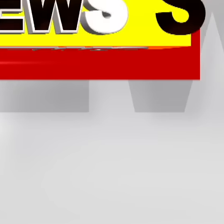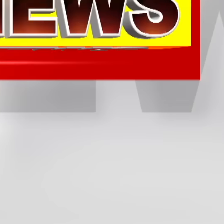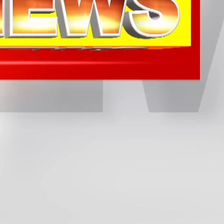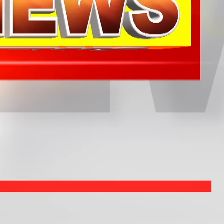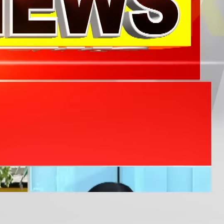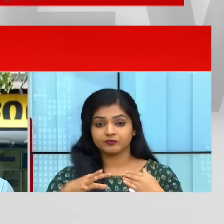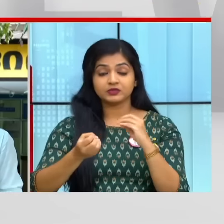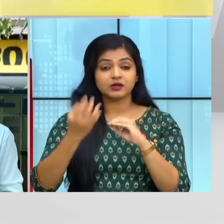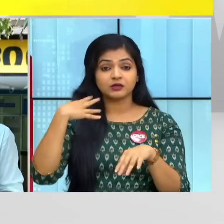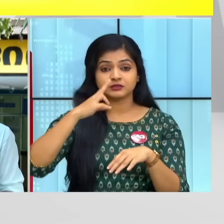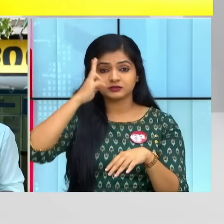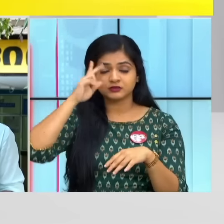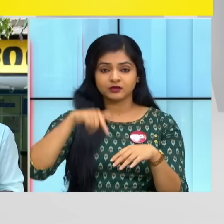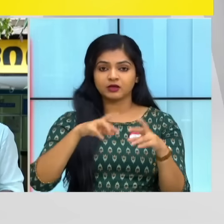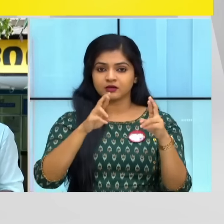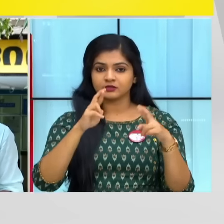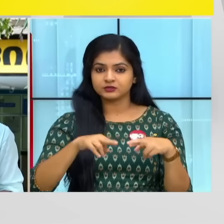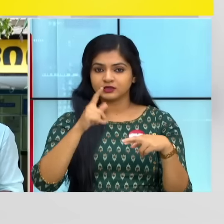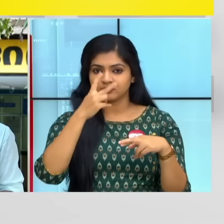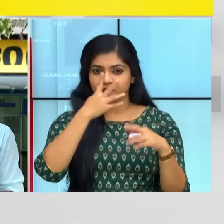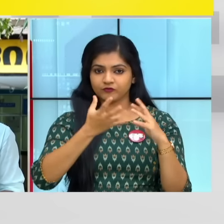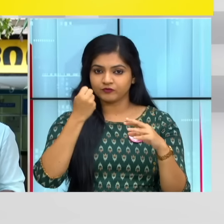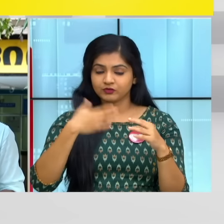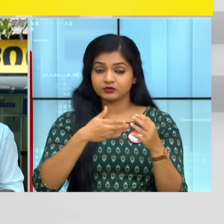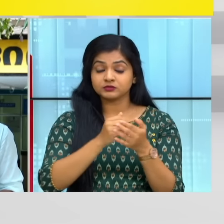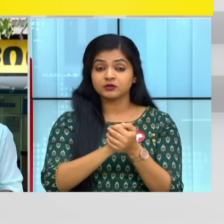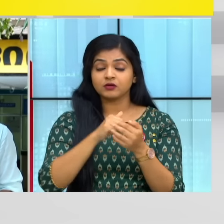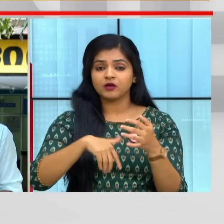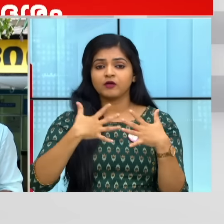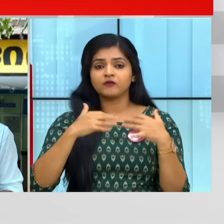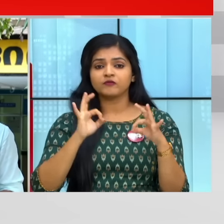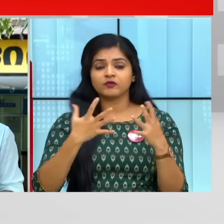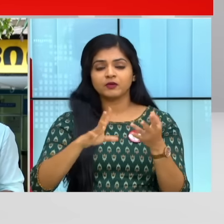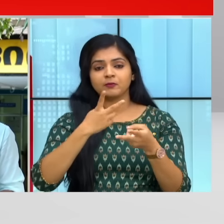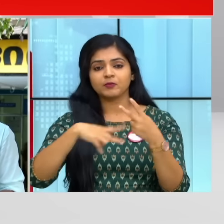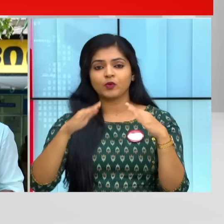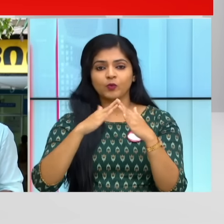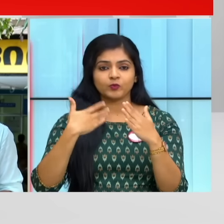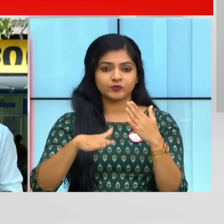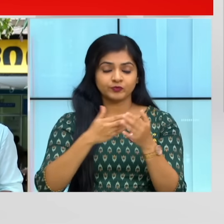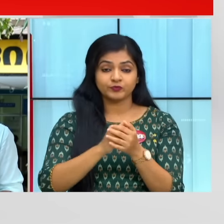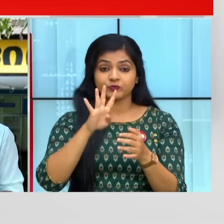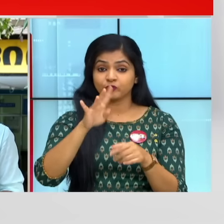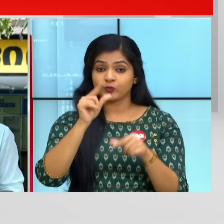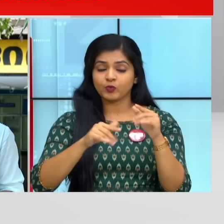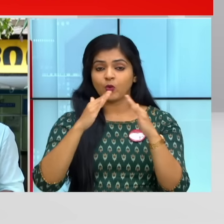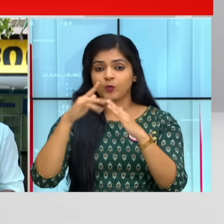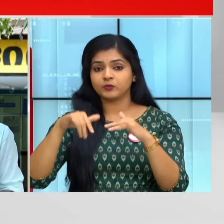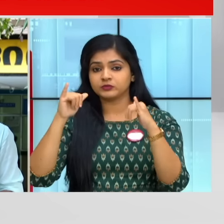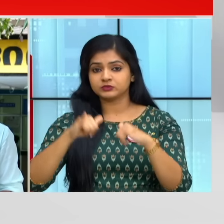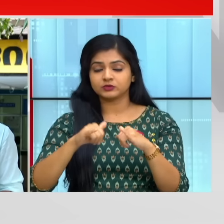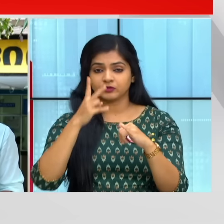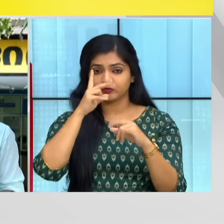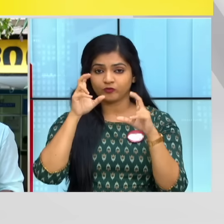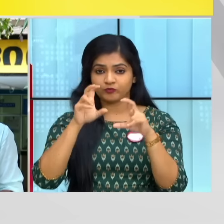ഈ ടെസ്റ്റിന്റെ റിസൾട്ട് വന്നത്. അതിനോടകം തന്നെ ഇവർ രോഗമുക്തരായി വീട്ടിലെത്തിയിരുന്നു. നിലവിൽ 4 പേർ വീട്ടിൽ നിരീക്ഷണത്തിലാണ്, അവർ